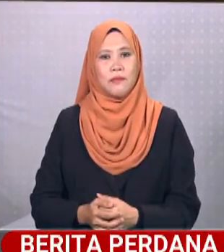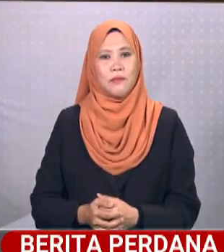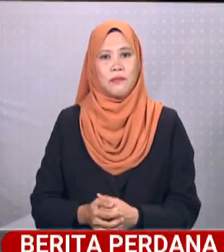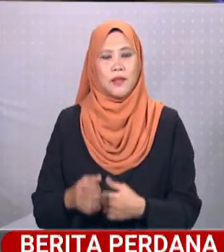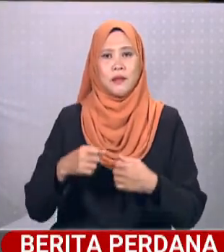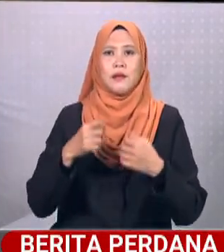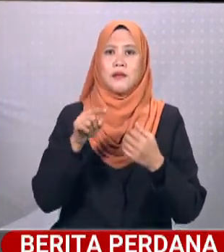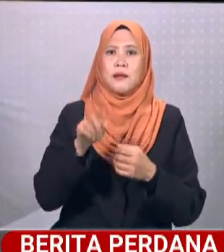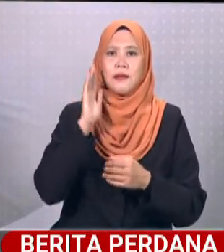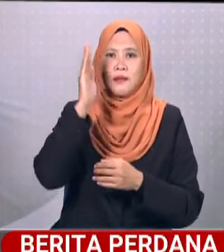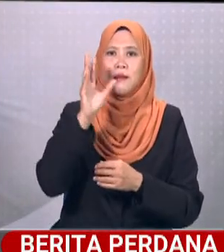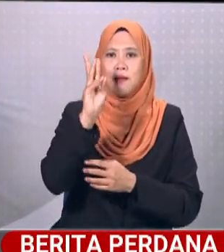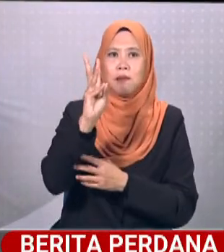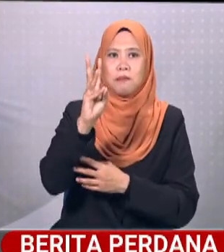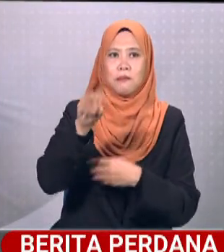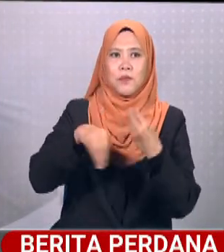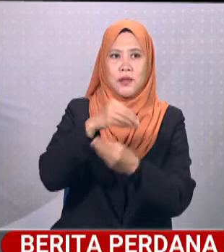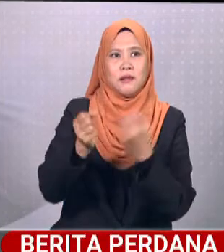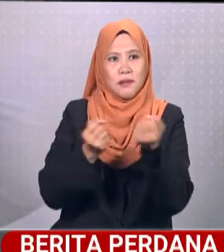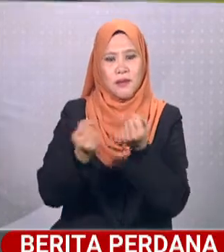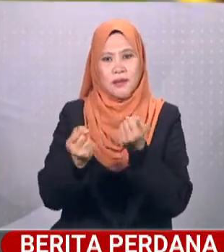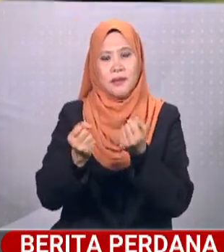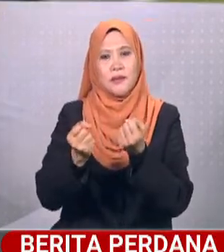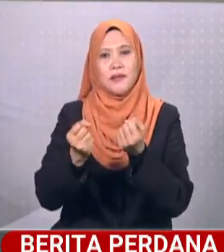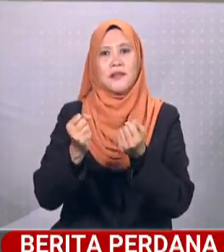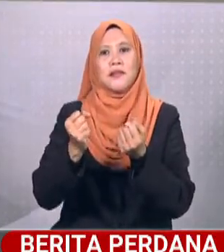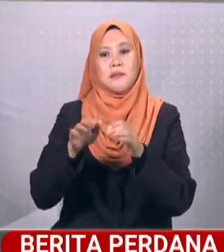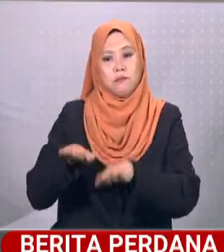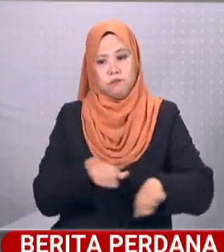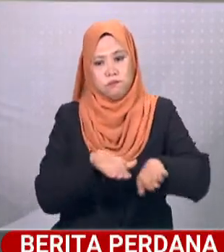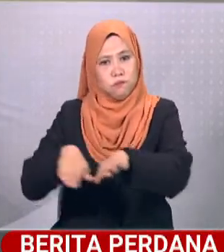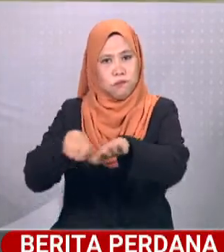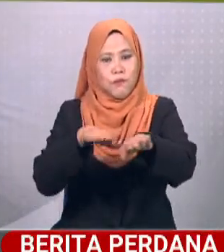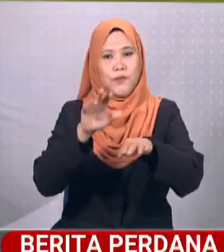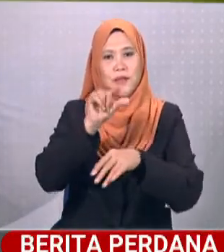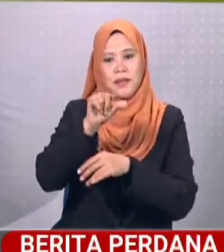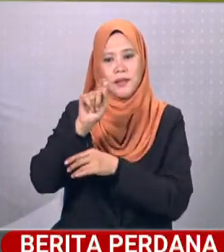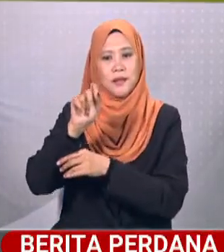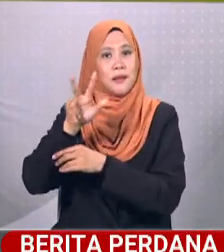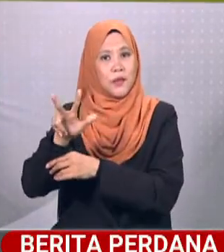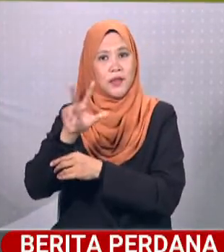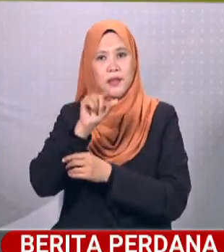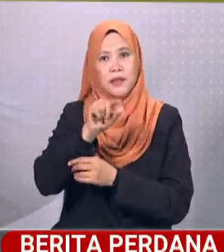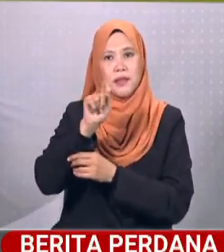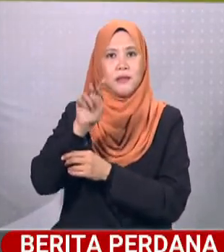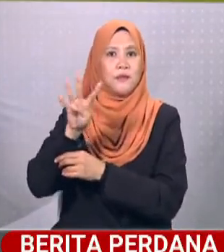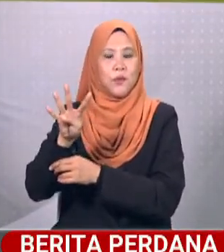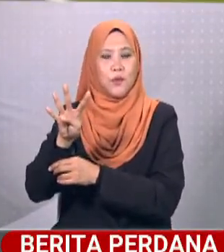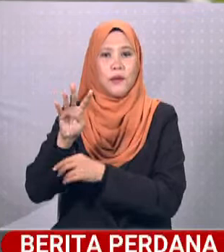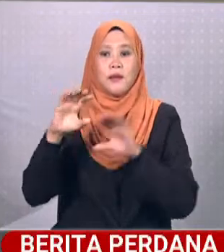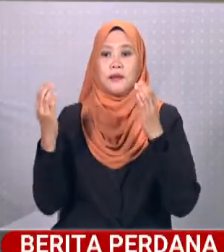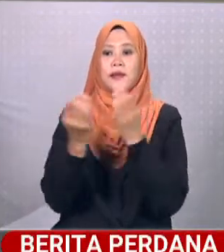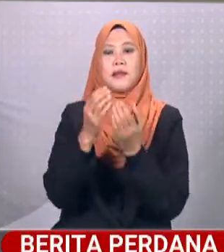Pelumba akan melalui 6 pusingan perlumbaan merangkumi 2 kelas kategori iaitu GT3 dan GT4.